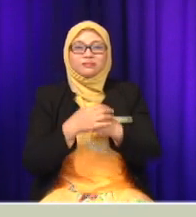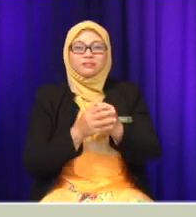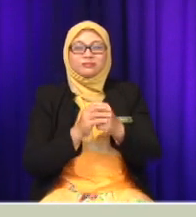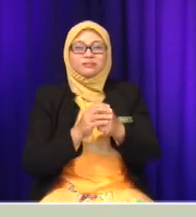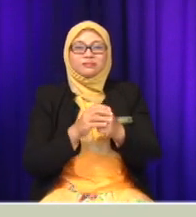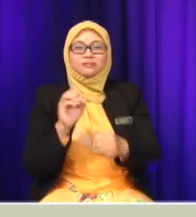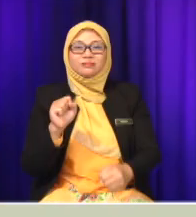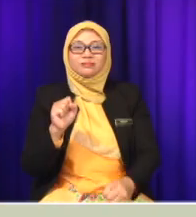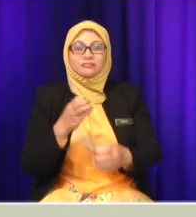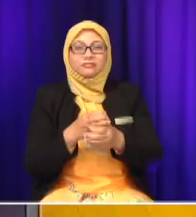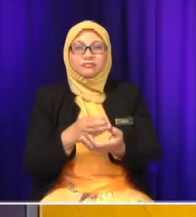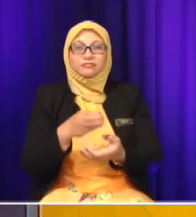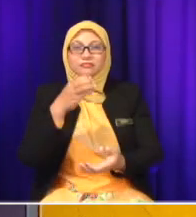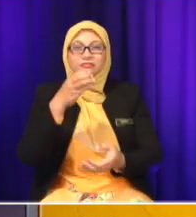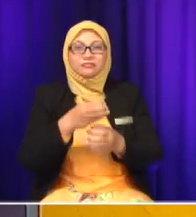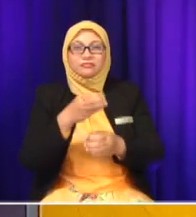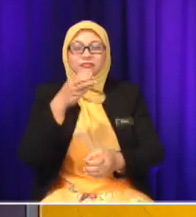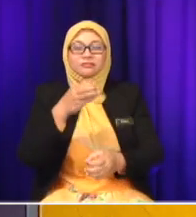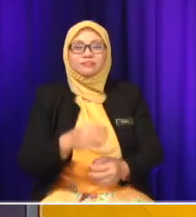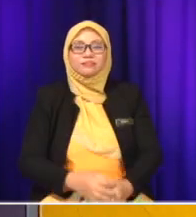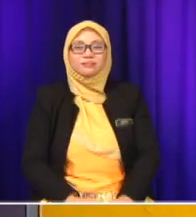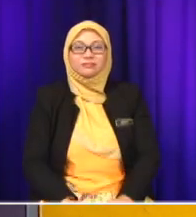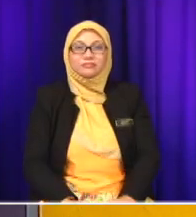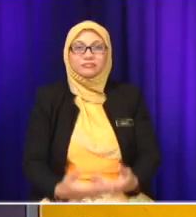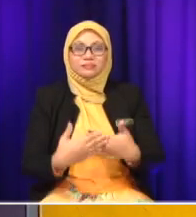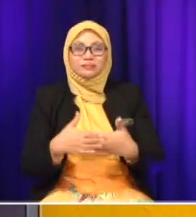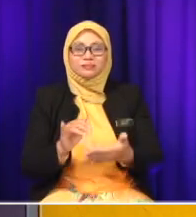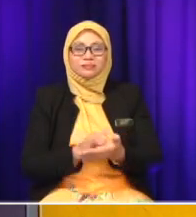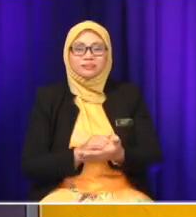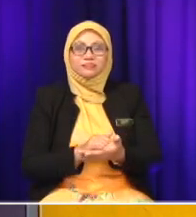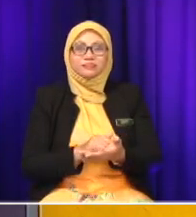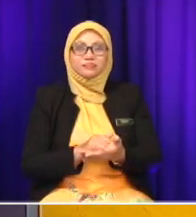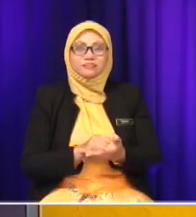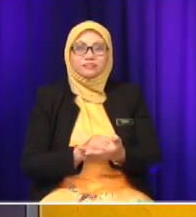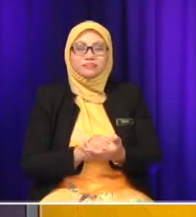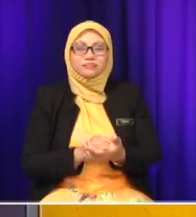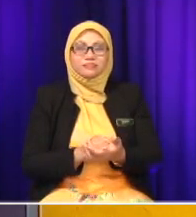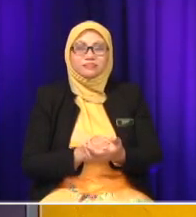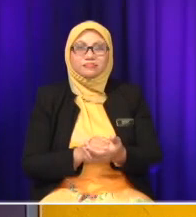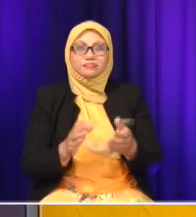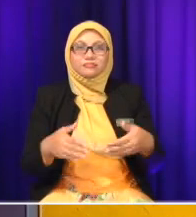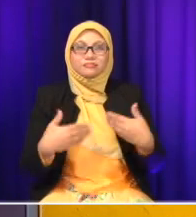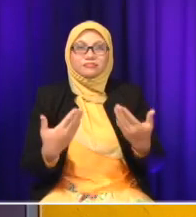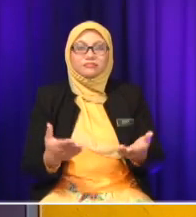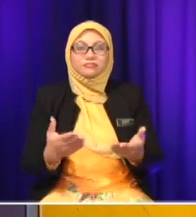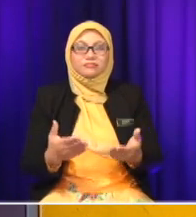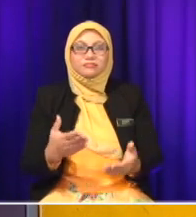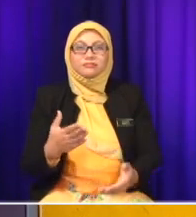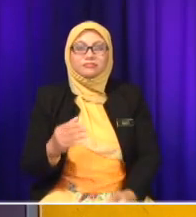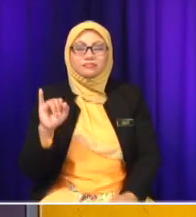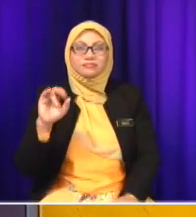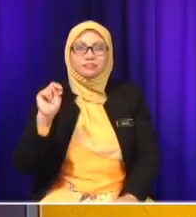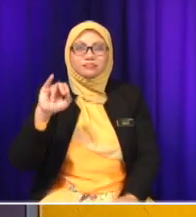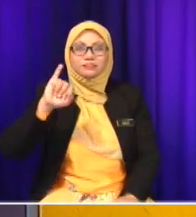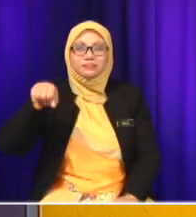pemasakan yang betul seterusnya kita melaras kelegaan injap okey bagi melaras kelegaan injap buka